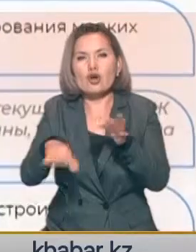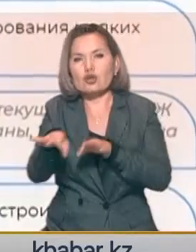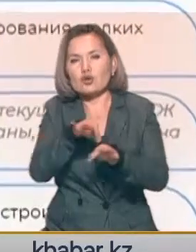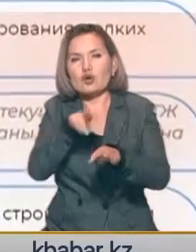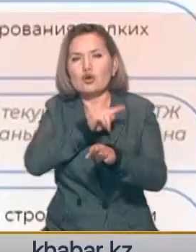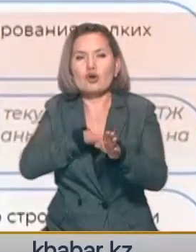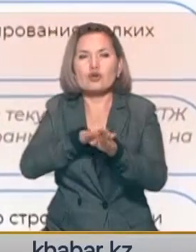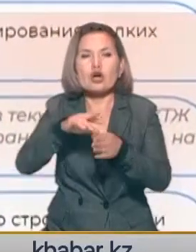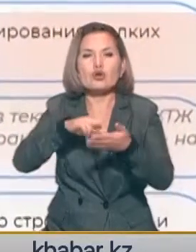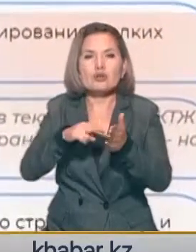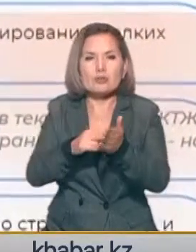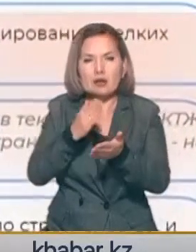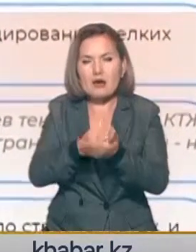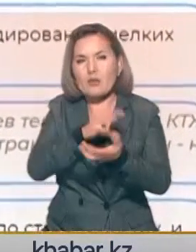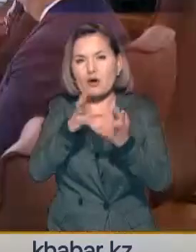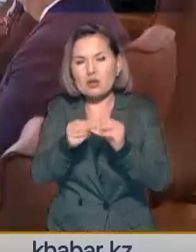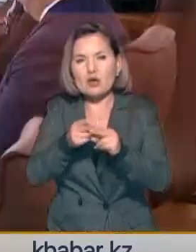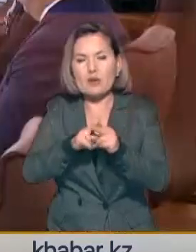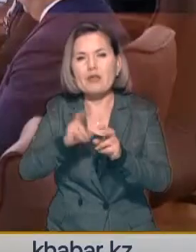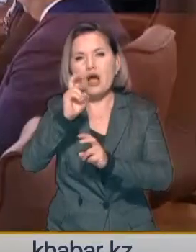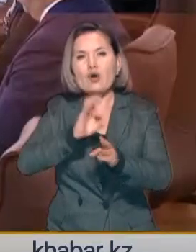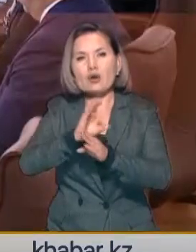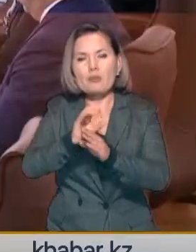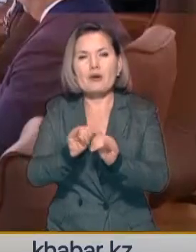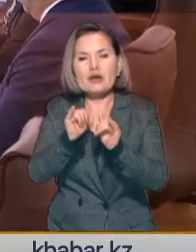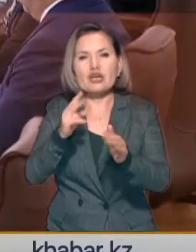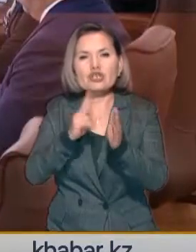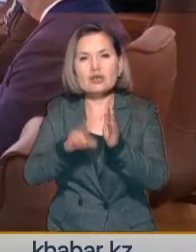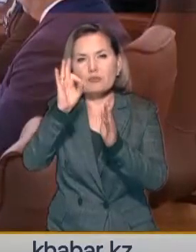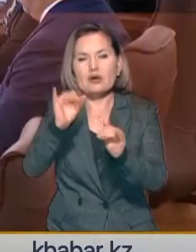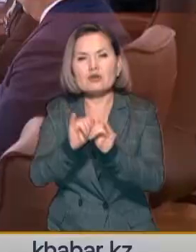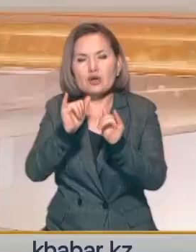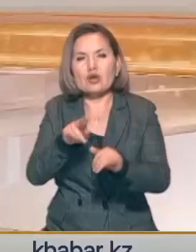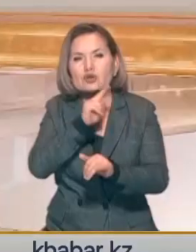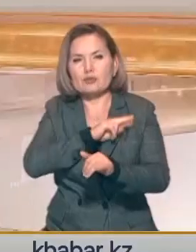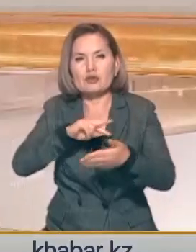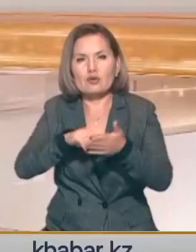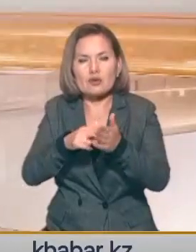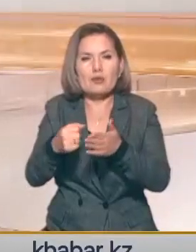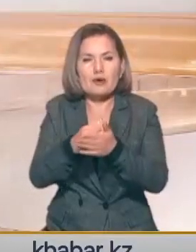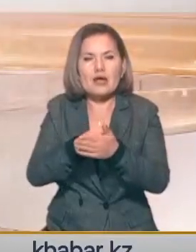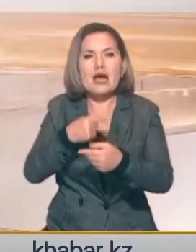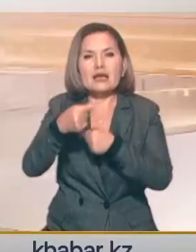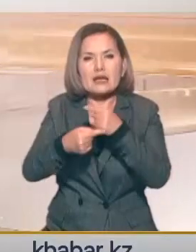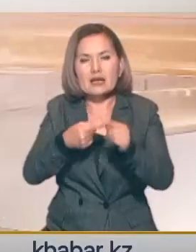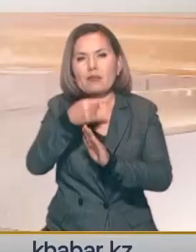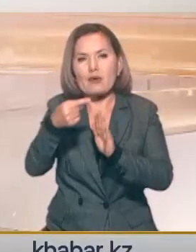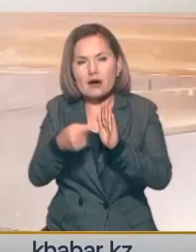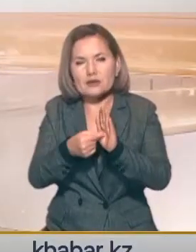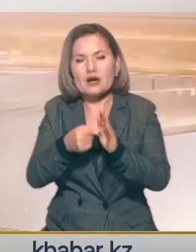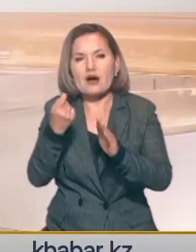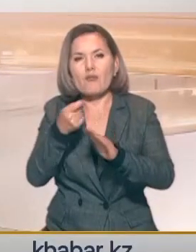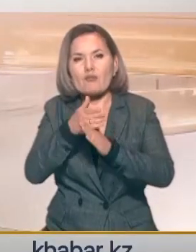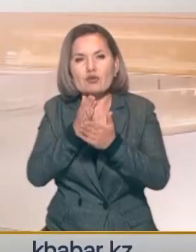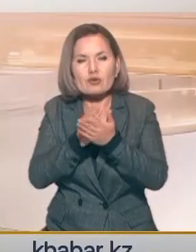іске асыру жоспарлануда. Осы арқылы өңделген өнім үлесін 70%-ға дейін жеткізу көзделген. Келесі мәселе отандық тұқым